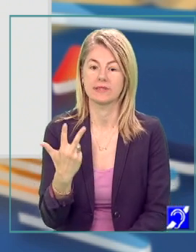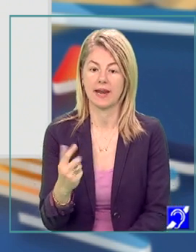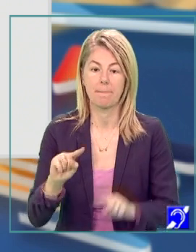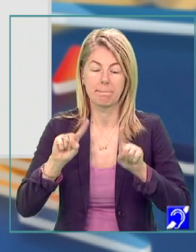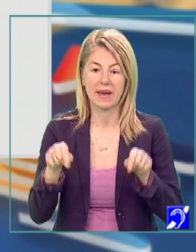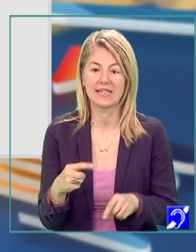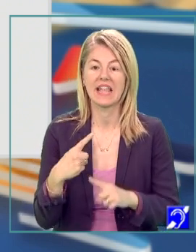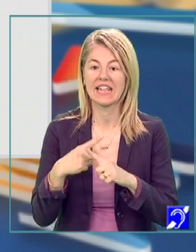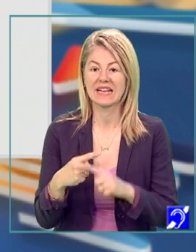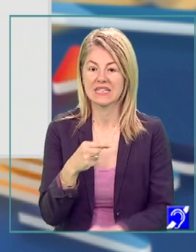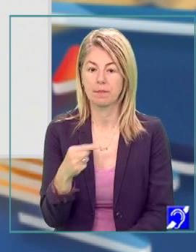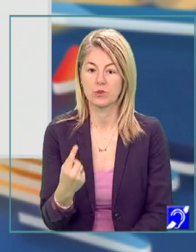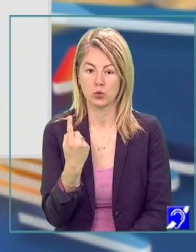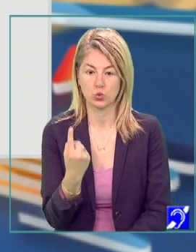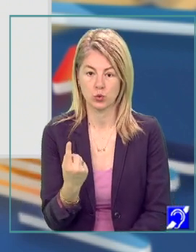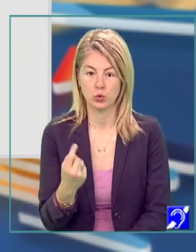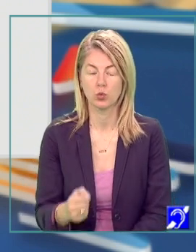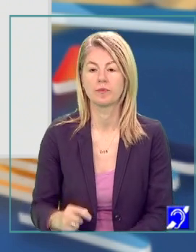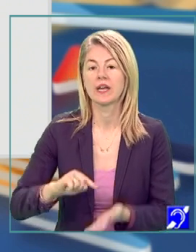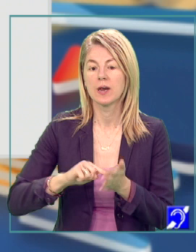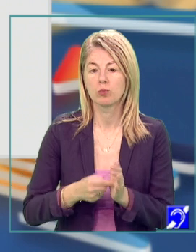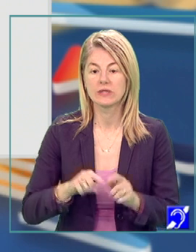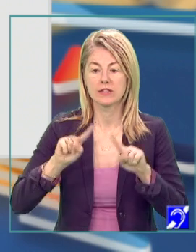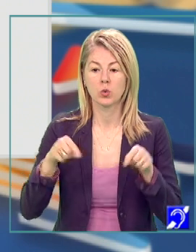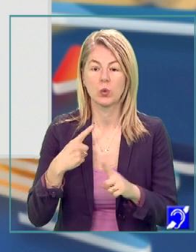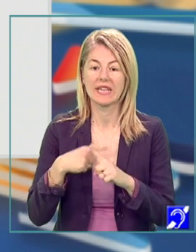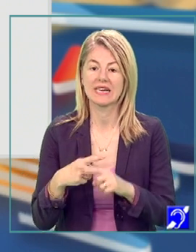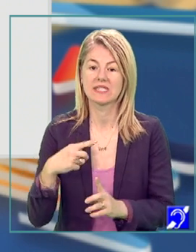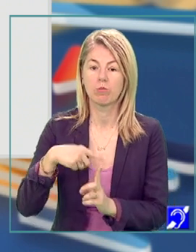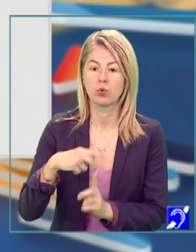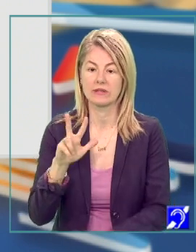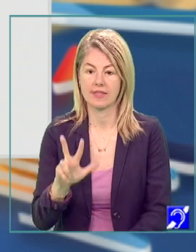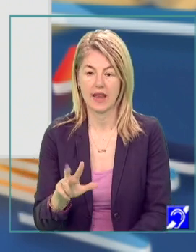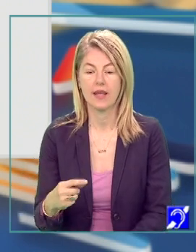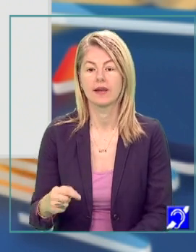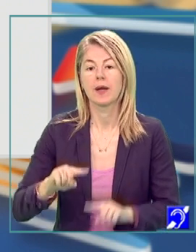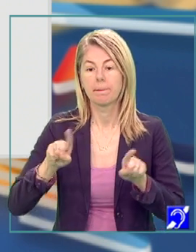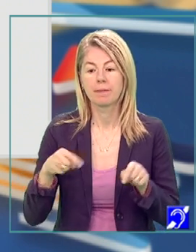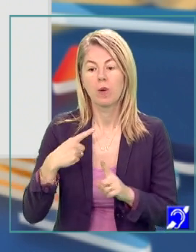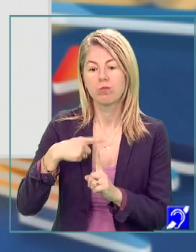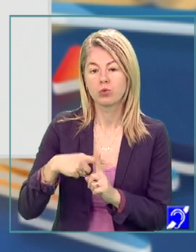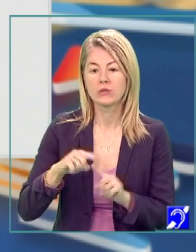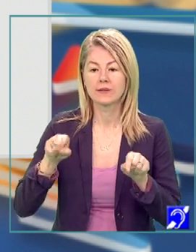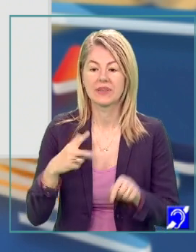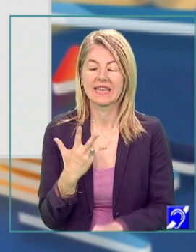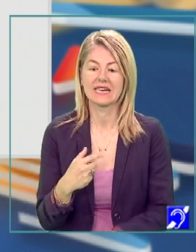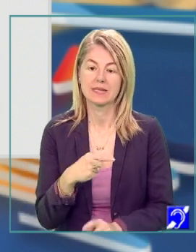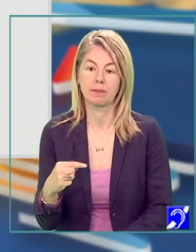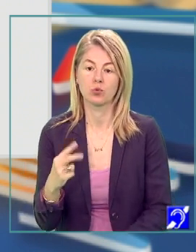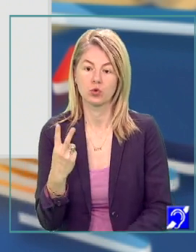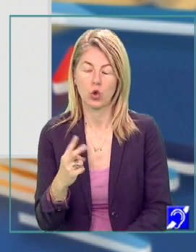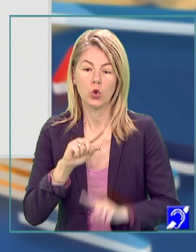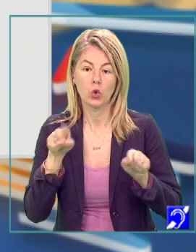3 pe lângă X minus 1 pe lângă X plus 3 plus X minus 2 totul